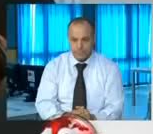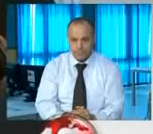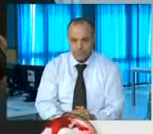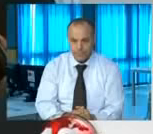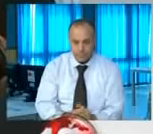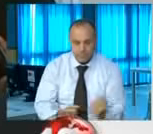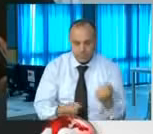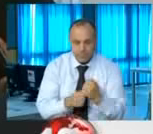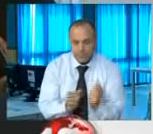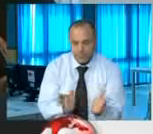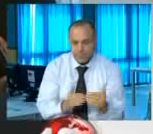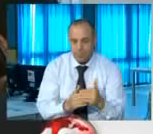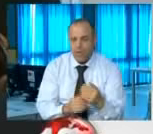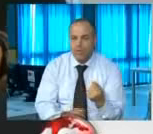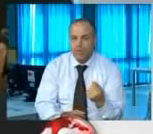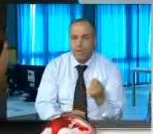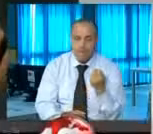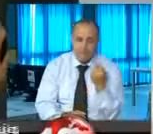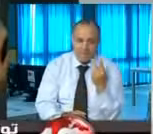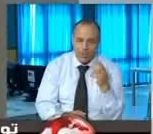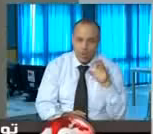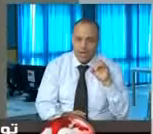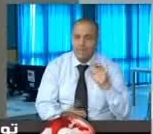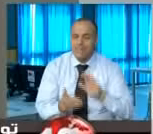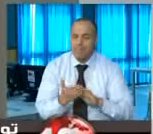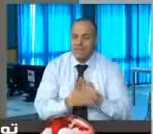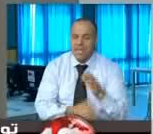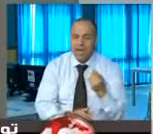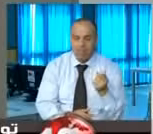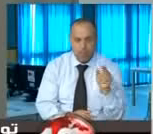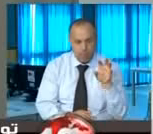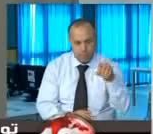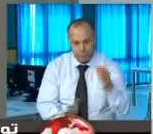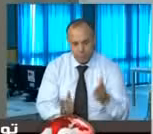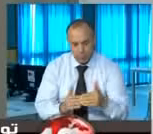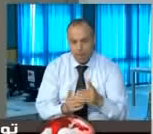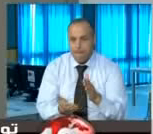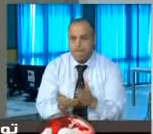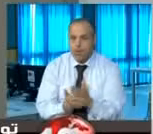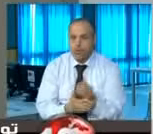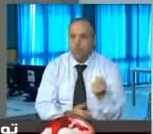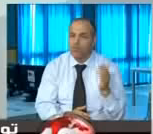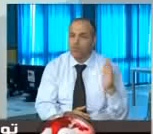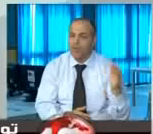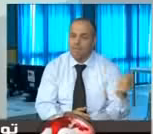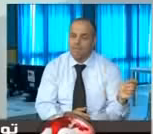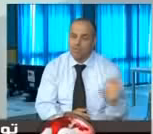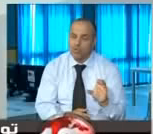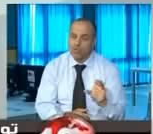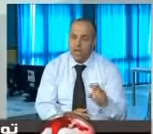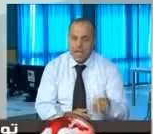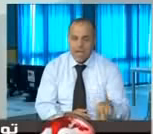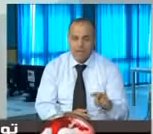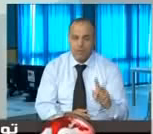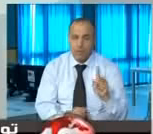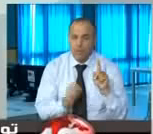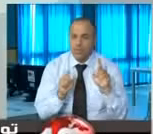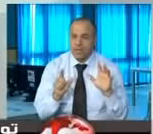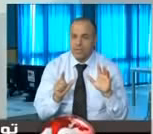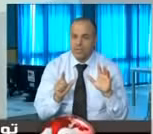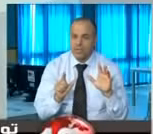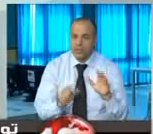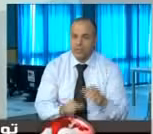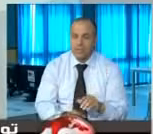إحداث صناديق بقيمة 250 مليون دينار في مشروع ميزانية مالية لسنة